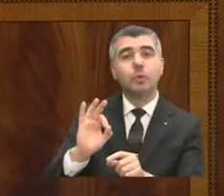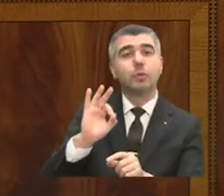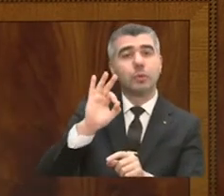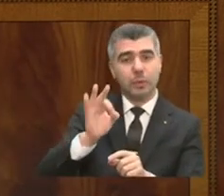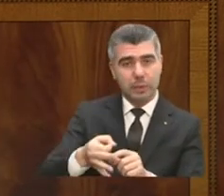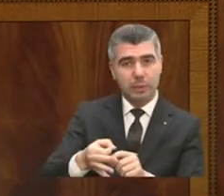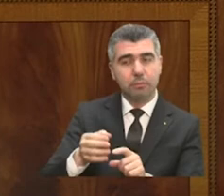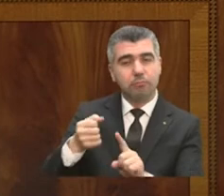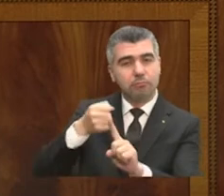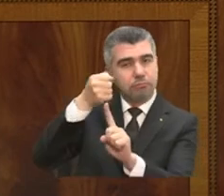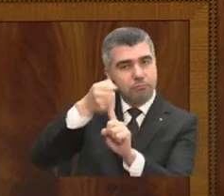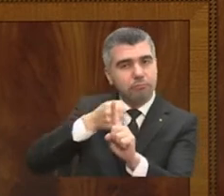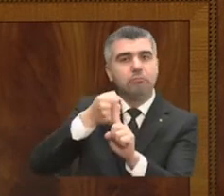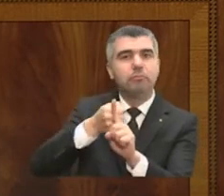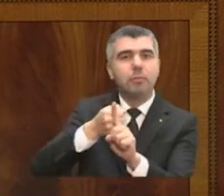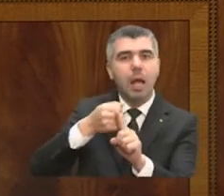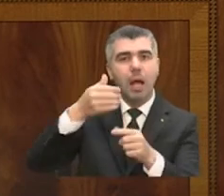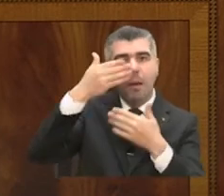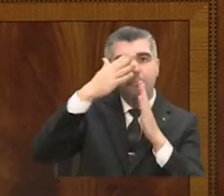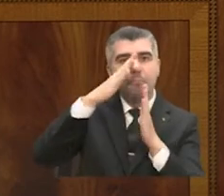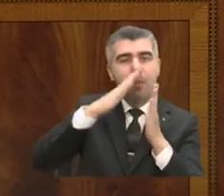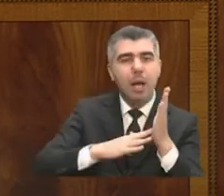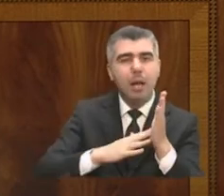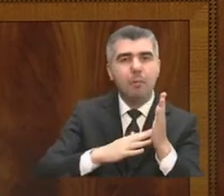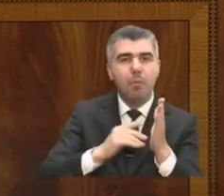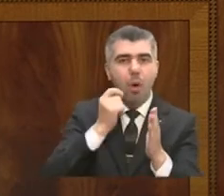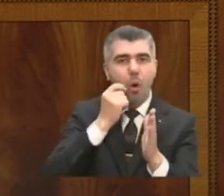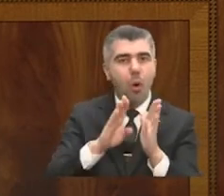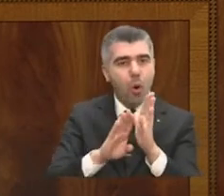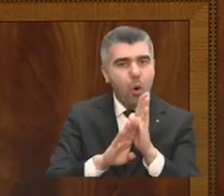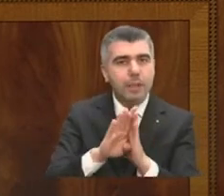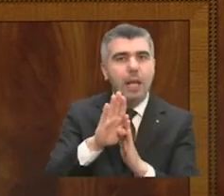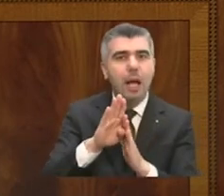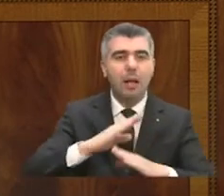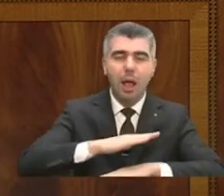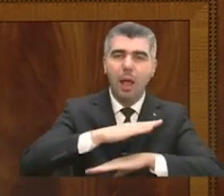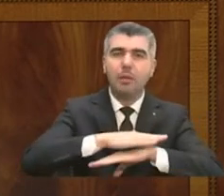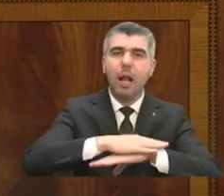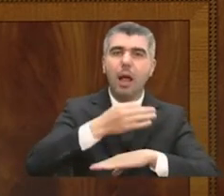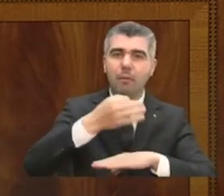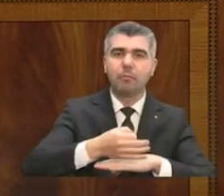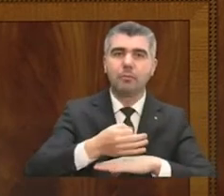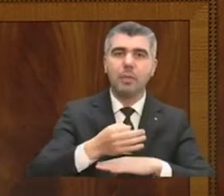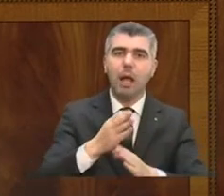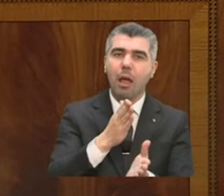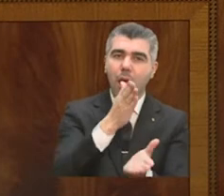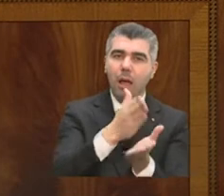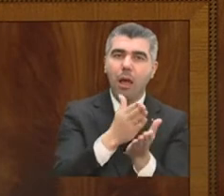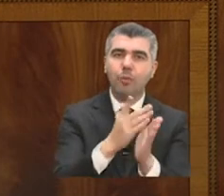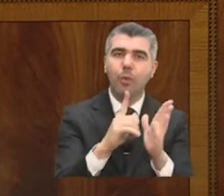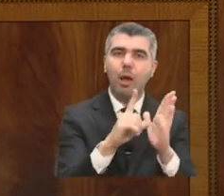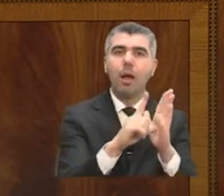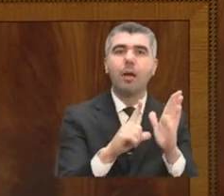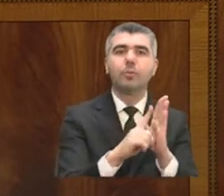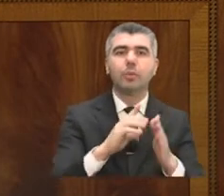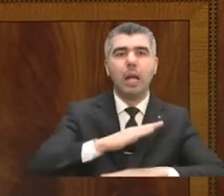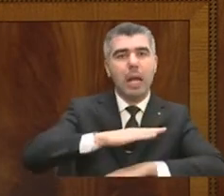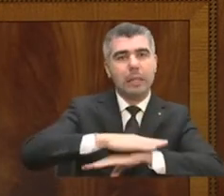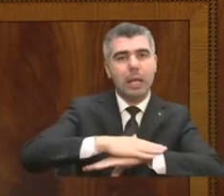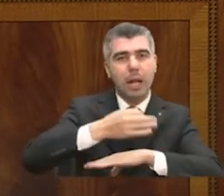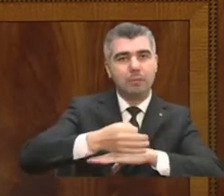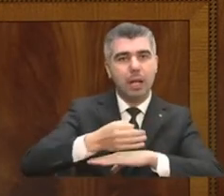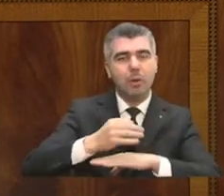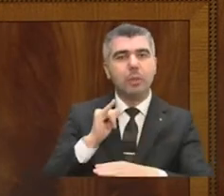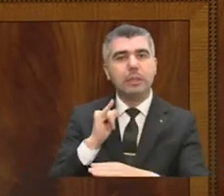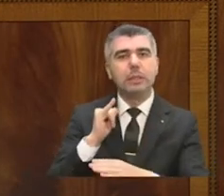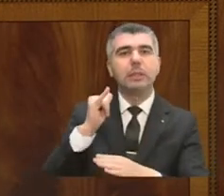couverture pour excuser vos échecs. Le Maroc est un modèle pour la